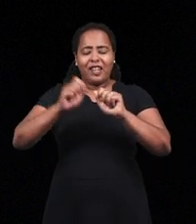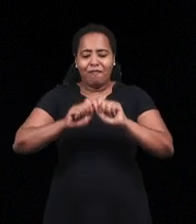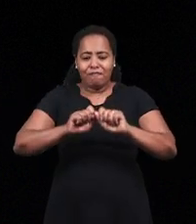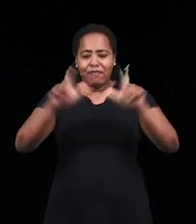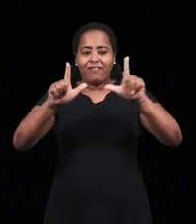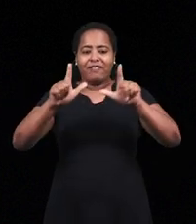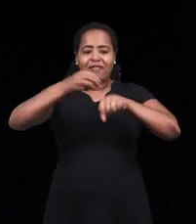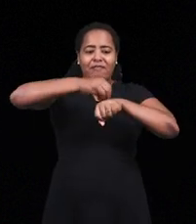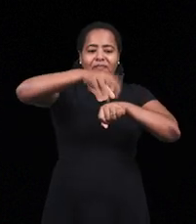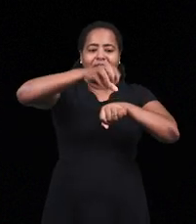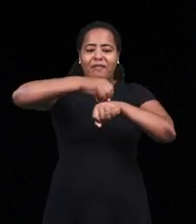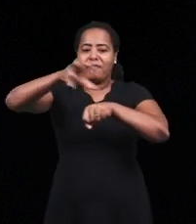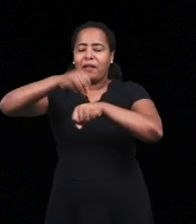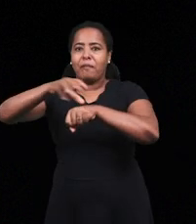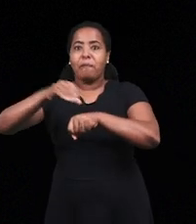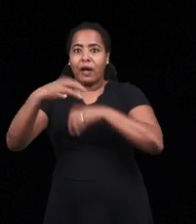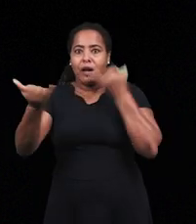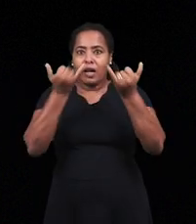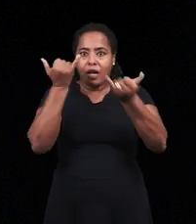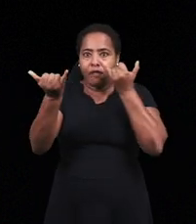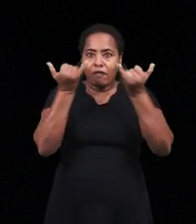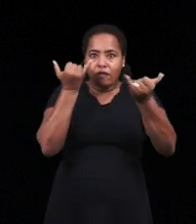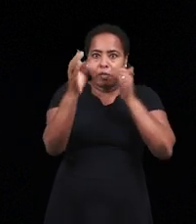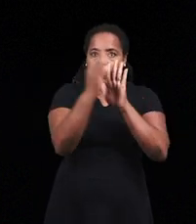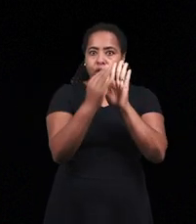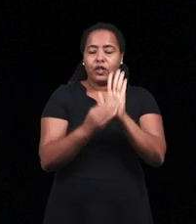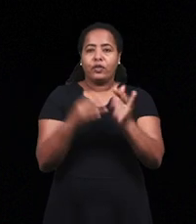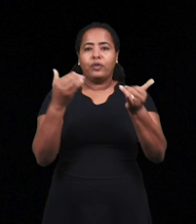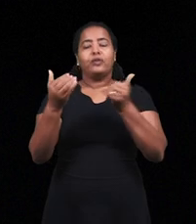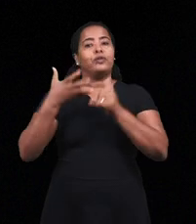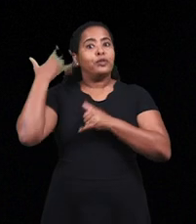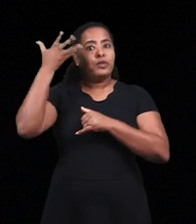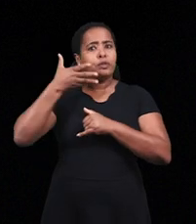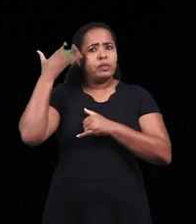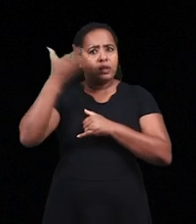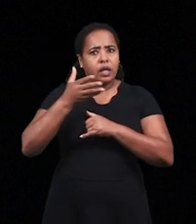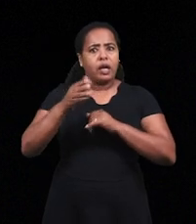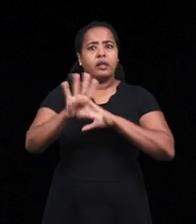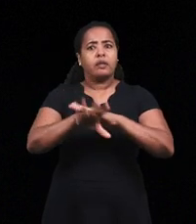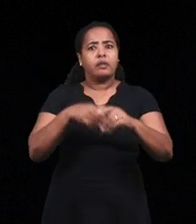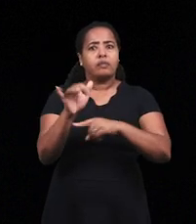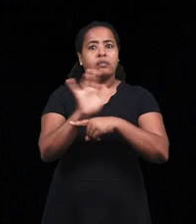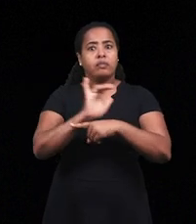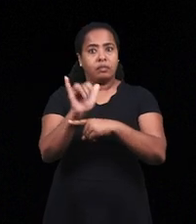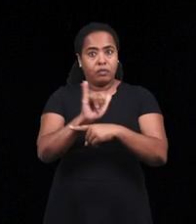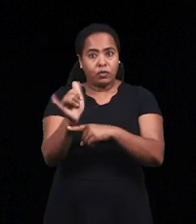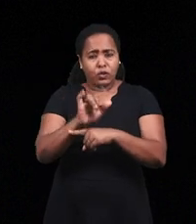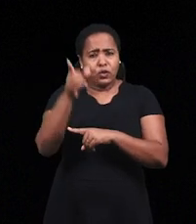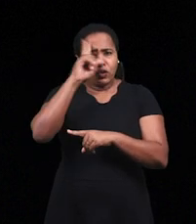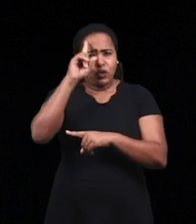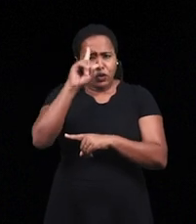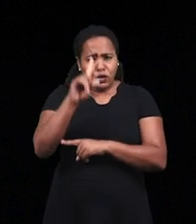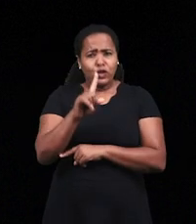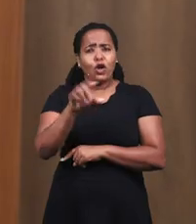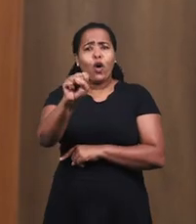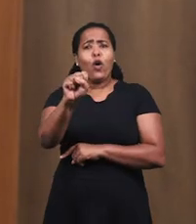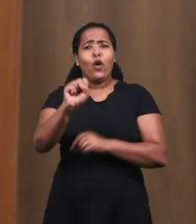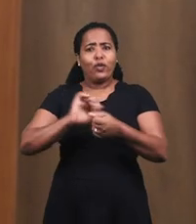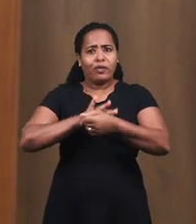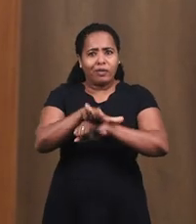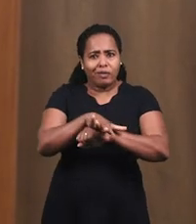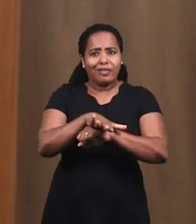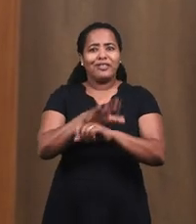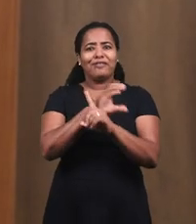а также делиться подкастами с проповедями. На нашем канале, на Ютубе, каждый день в 8